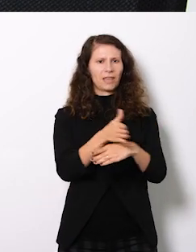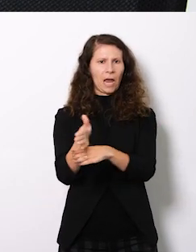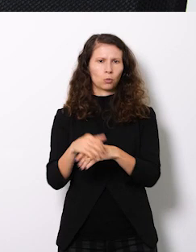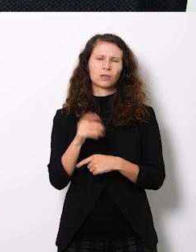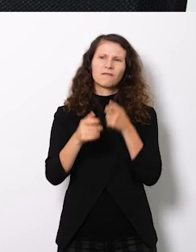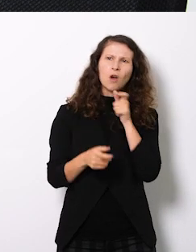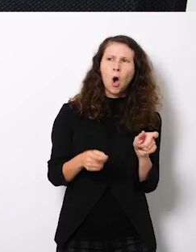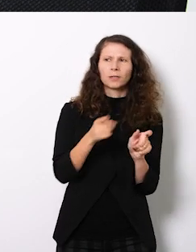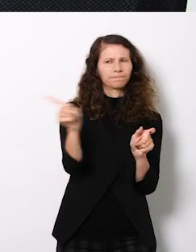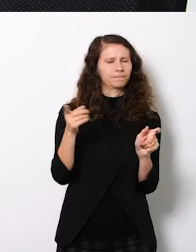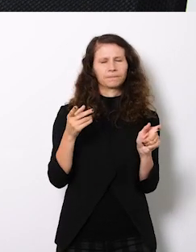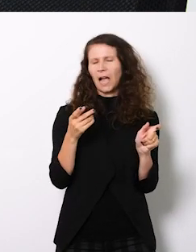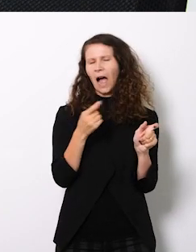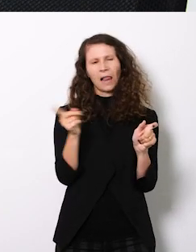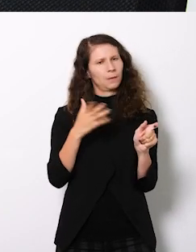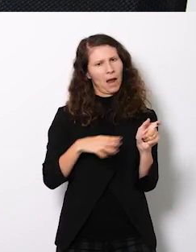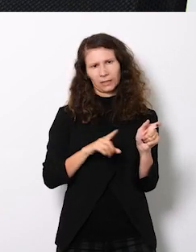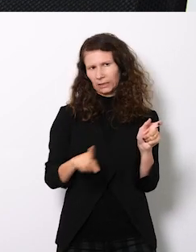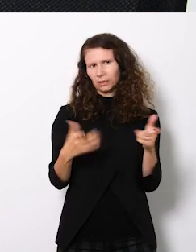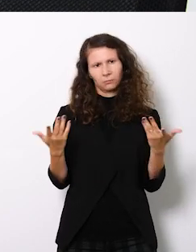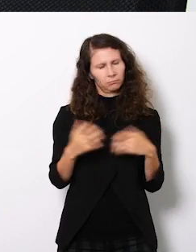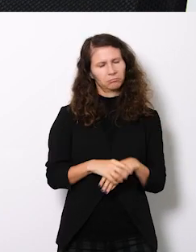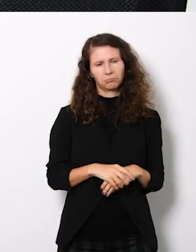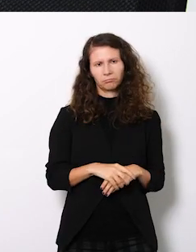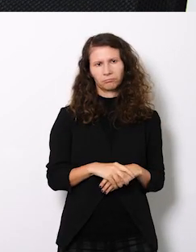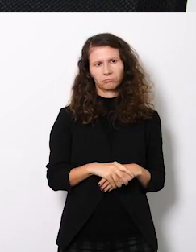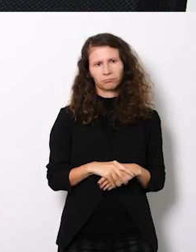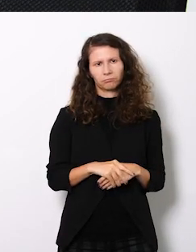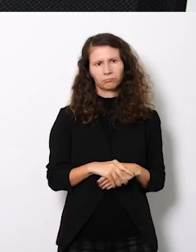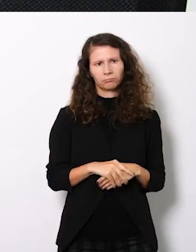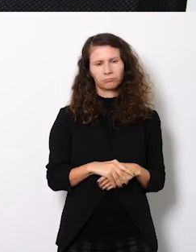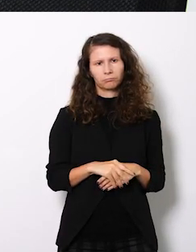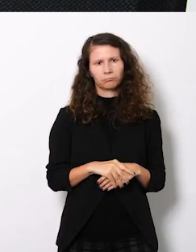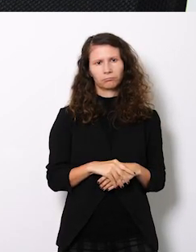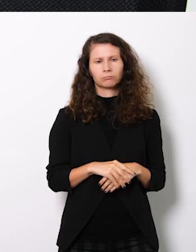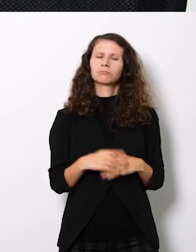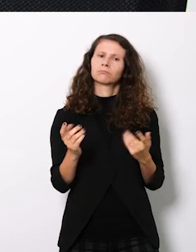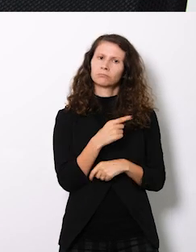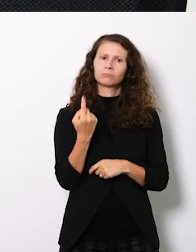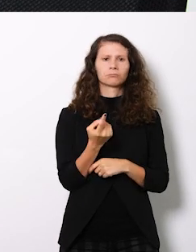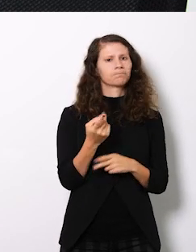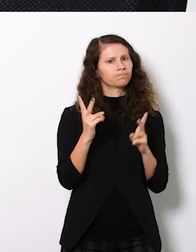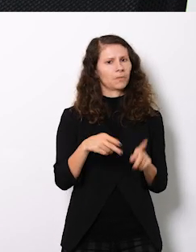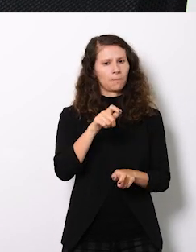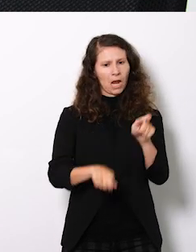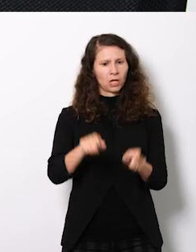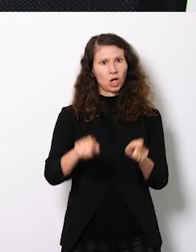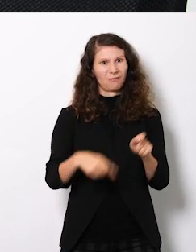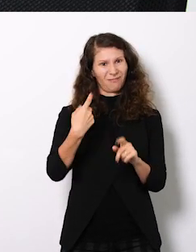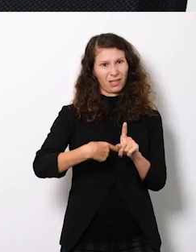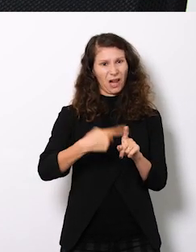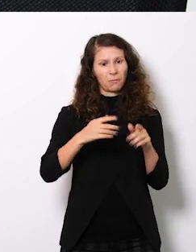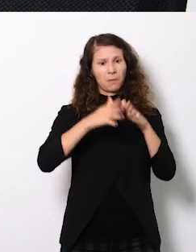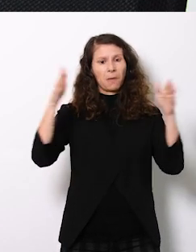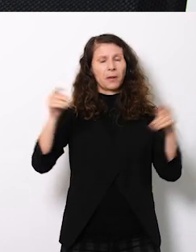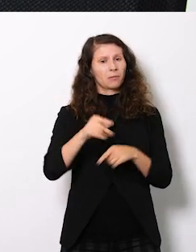mag nicht jeder, aber was es eigentlich nur sagen will, wir haben eben, wie gesagt, eine sehr wir haben eine stark ansteigende Zahl von Menschen, die immer mehr